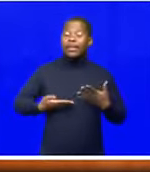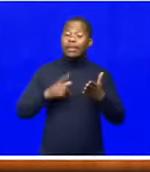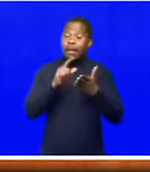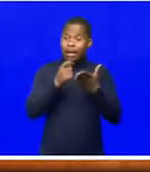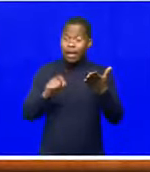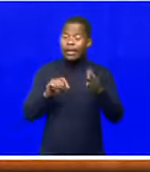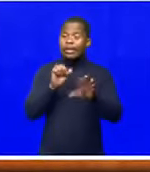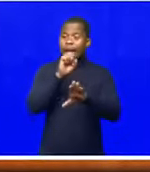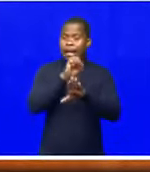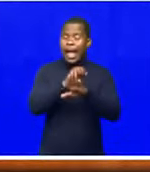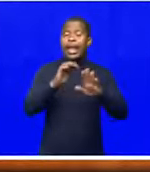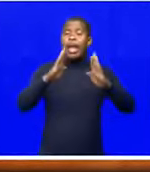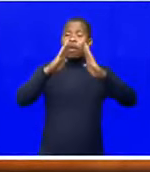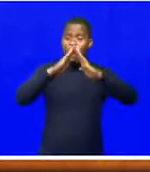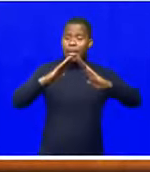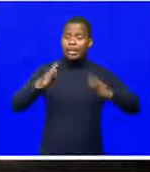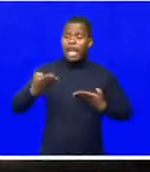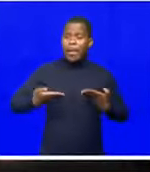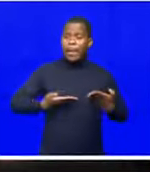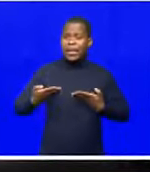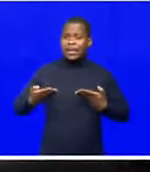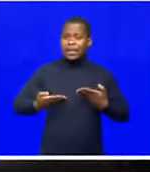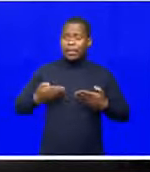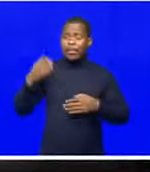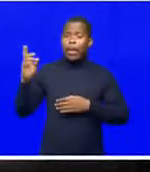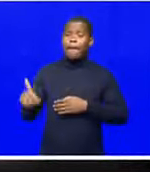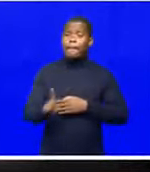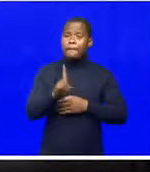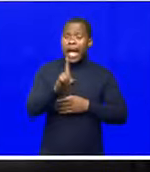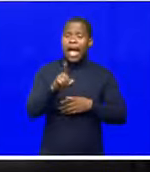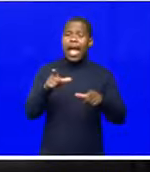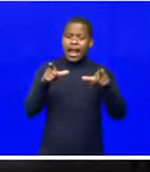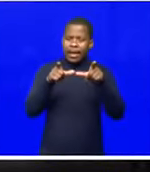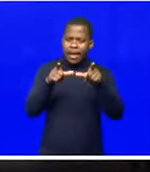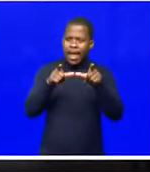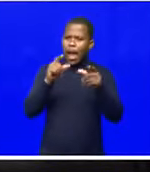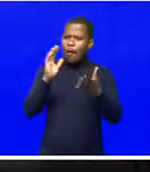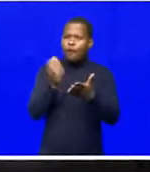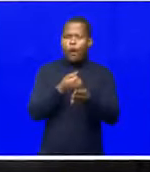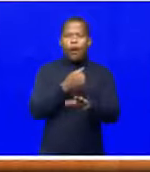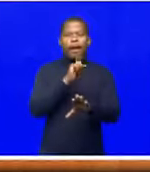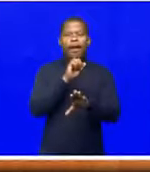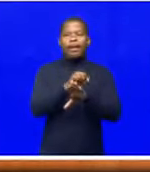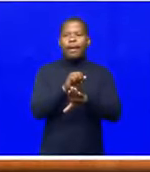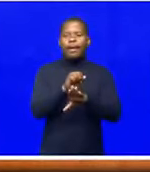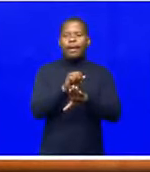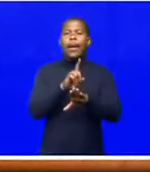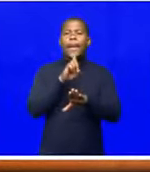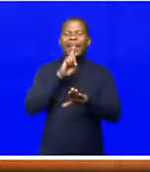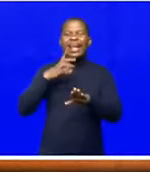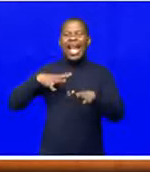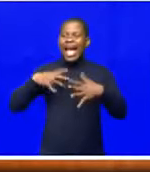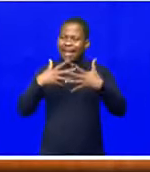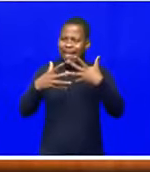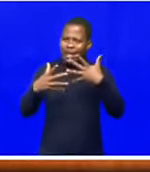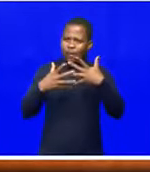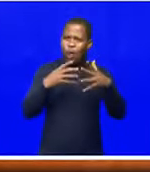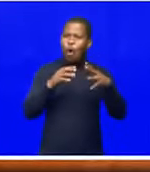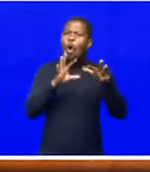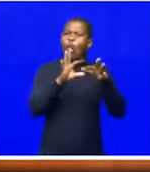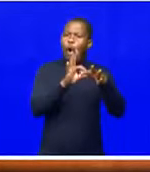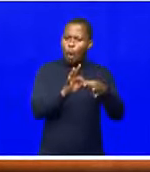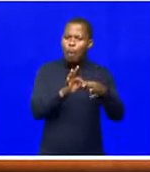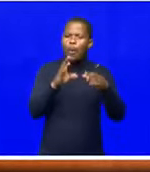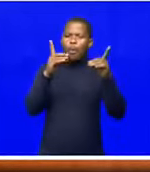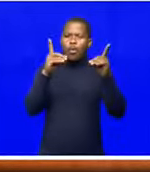sekade uthola lokulata uthola njengema license lokunye akhona kwenta angale ngasemakhaya ngesikhathi sakhe aseyive